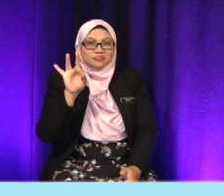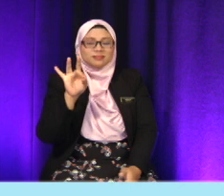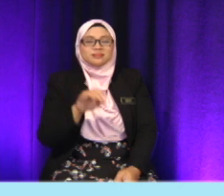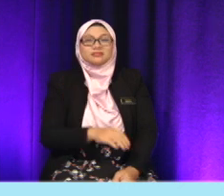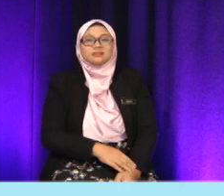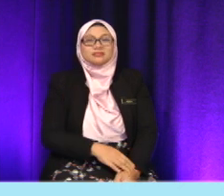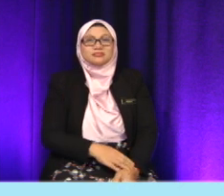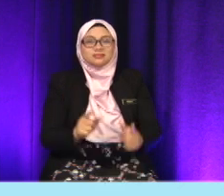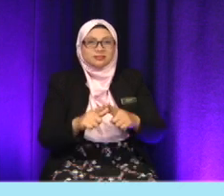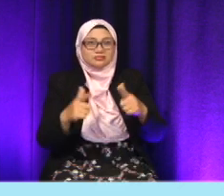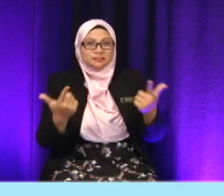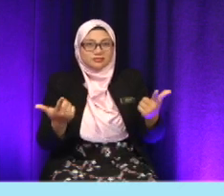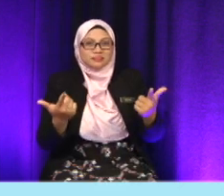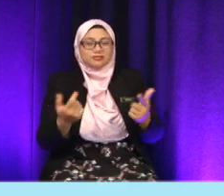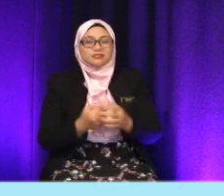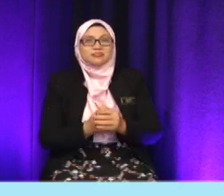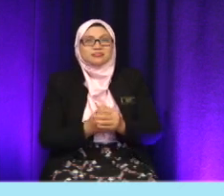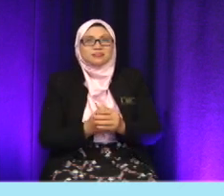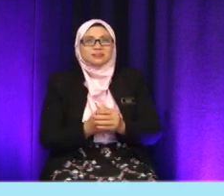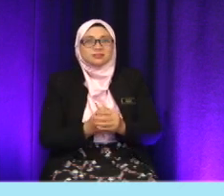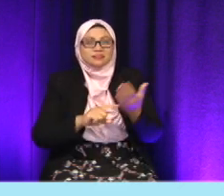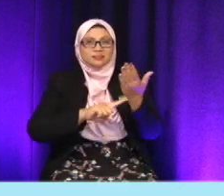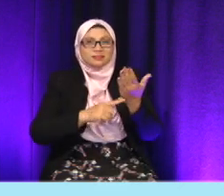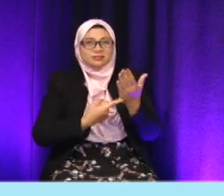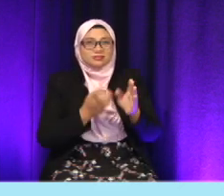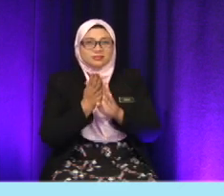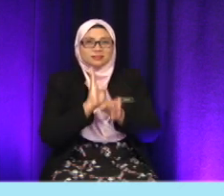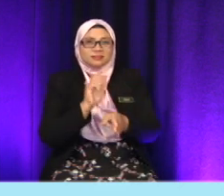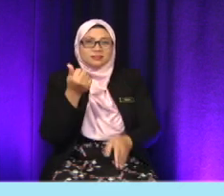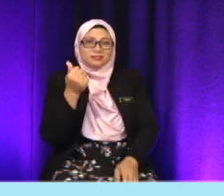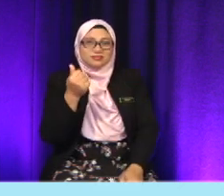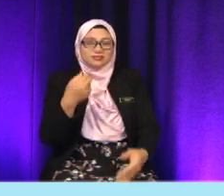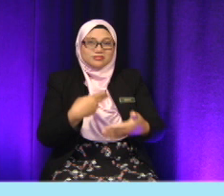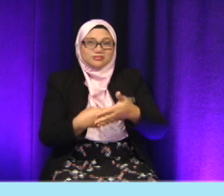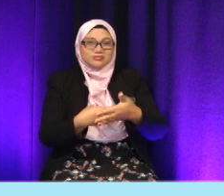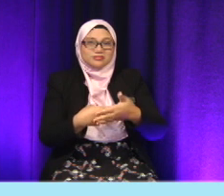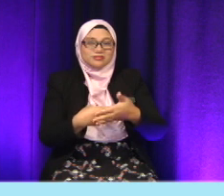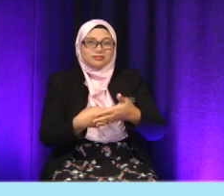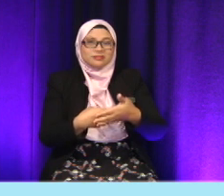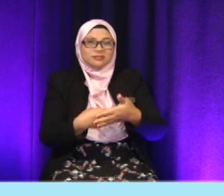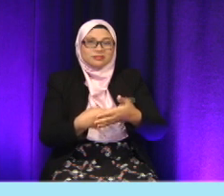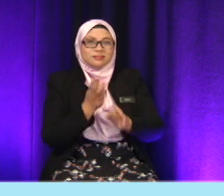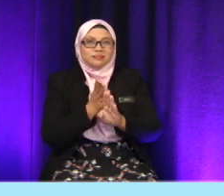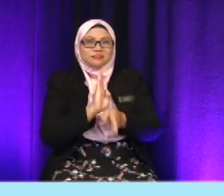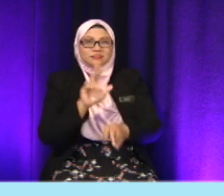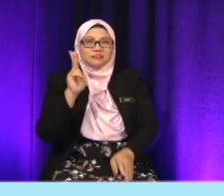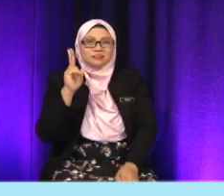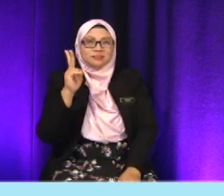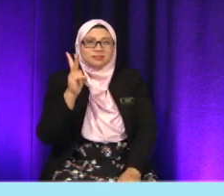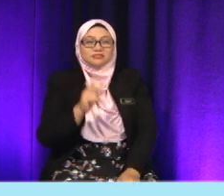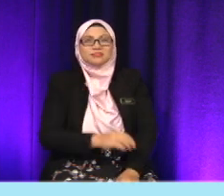mulai daripada baris ke-10 Static Boy diakhiri dengan baris yang ke-13 Oke